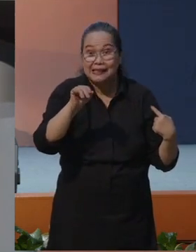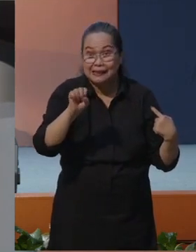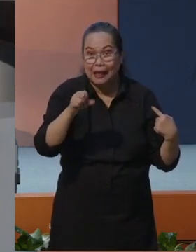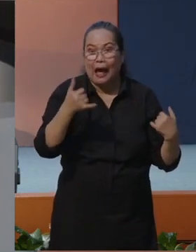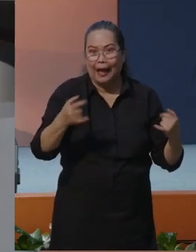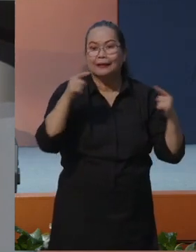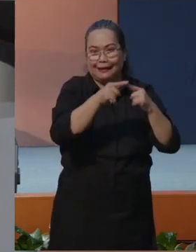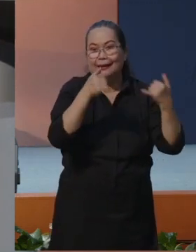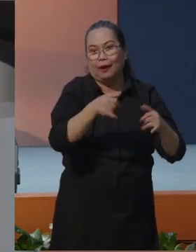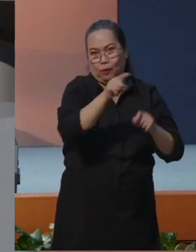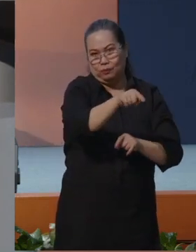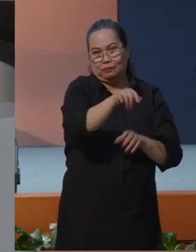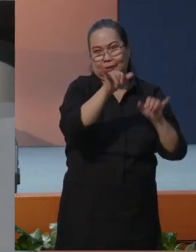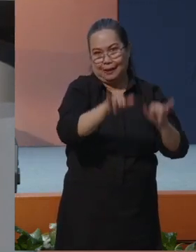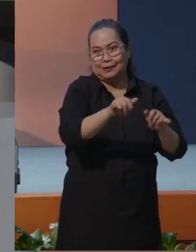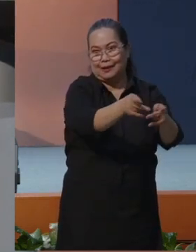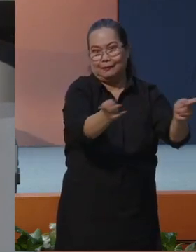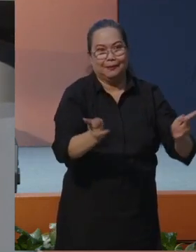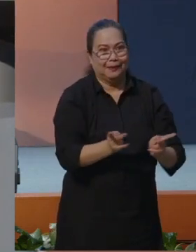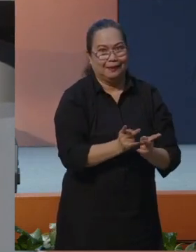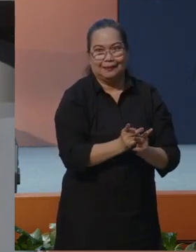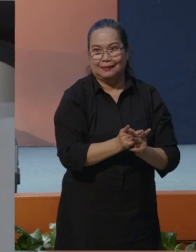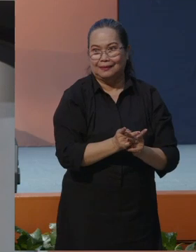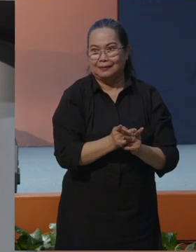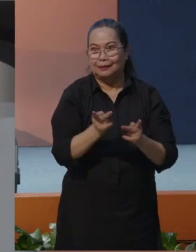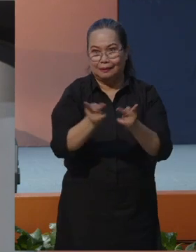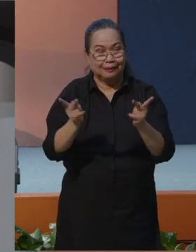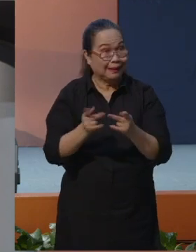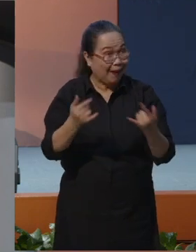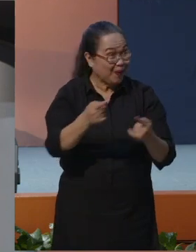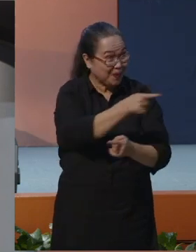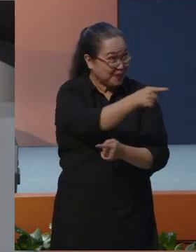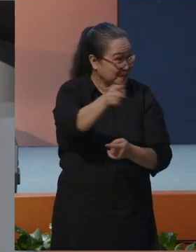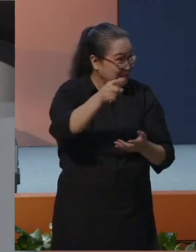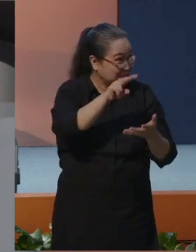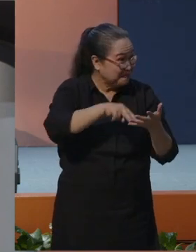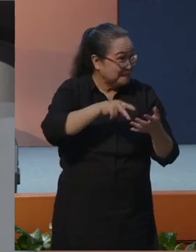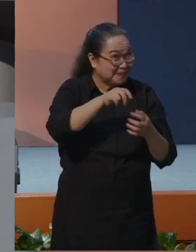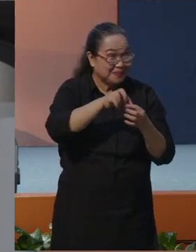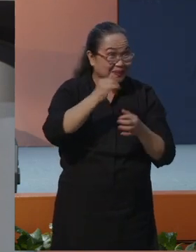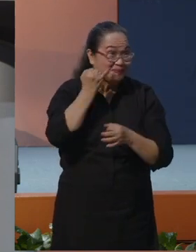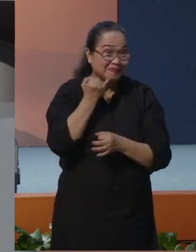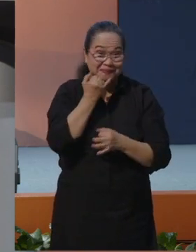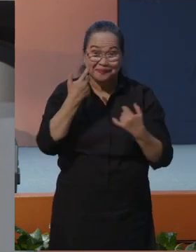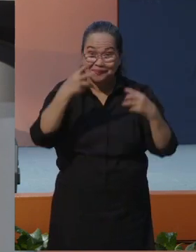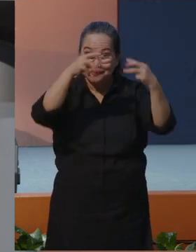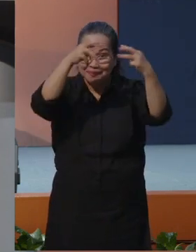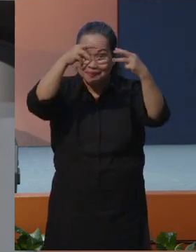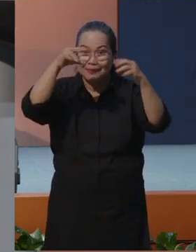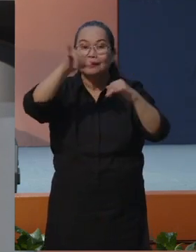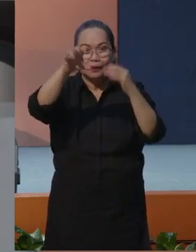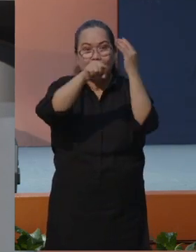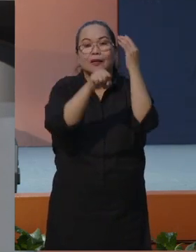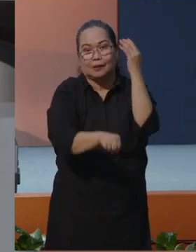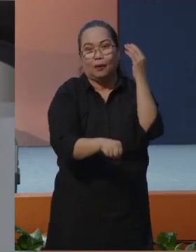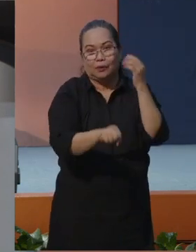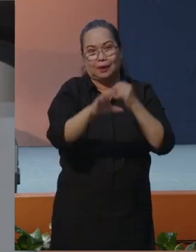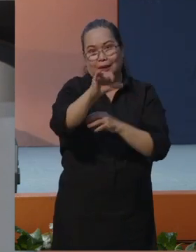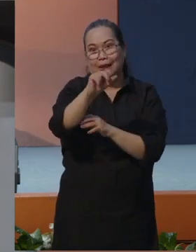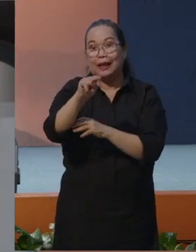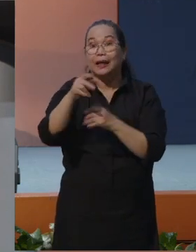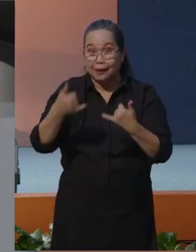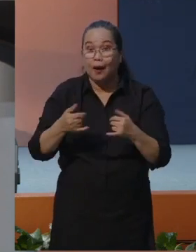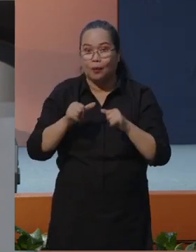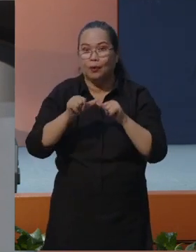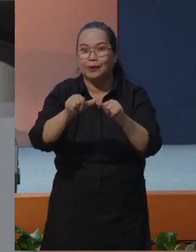And all the country of Goshen as far as Gibeon. So lahat po yun, southern Canaan yun. Natalo